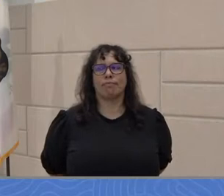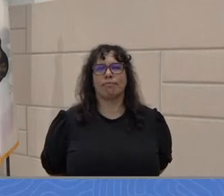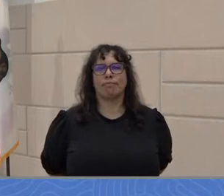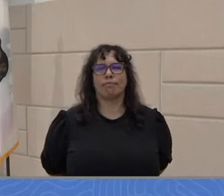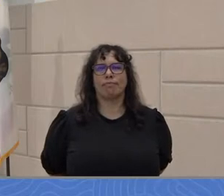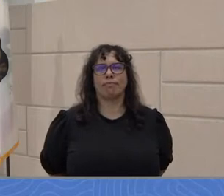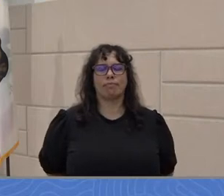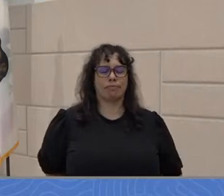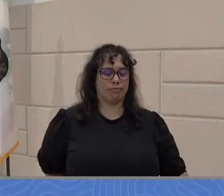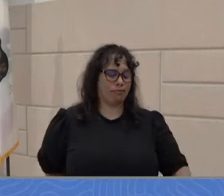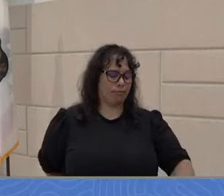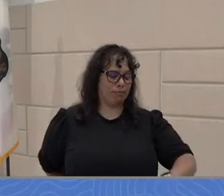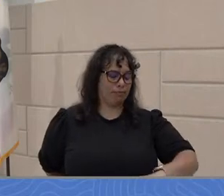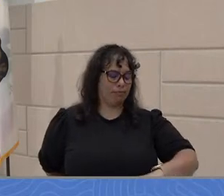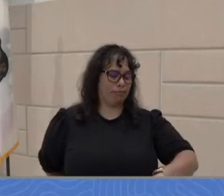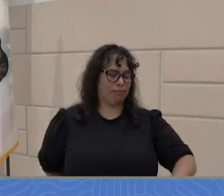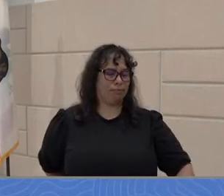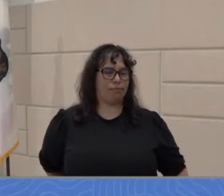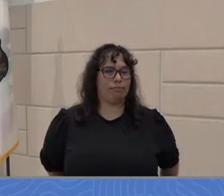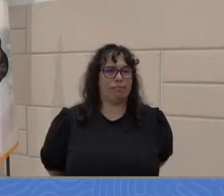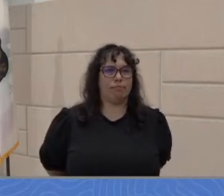ង់គ្លេសតាមក្រោយ